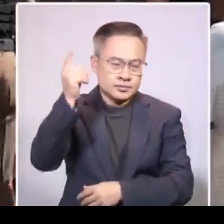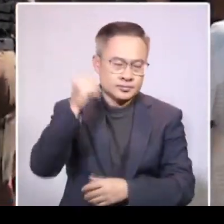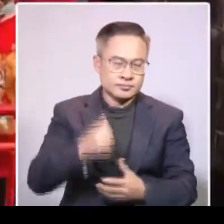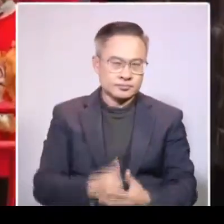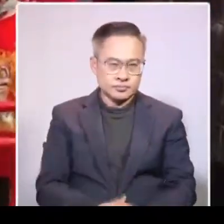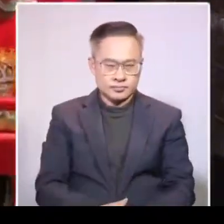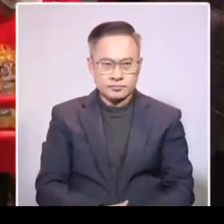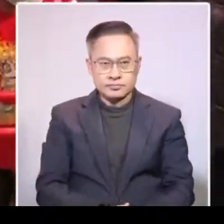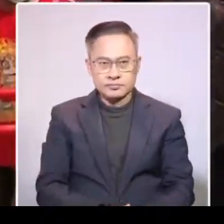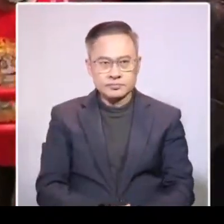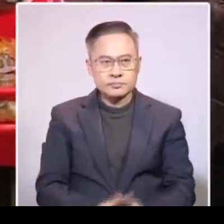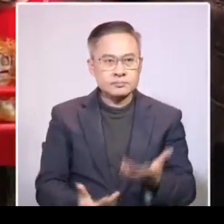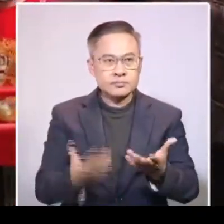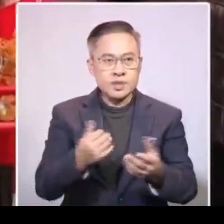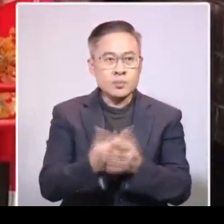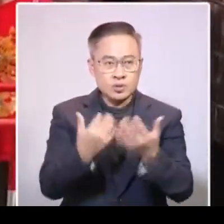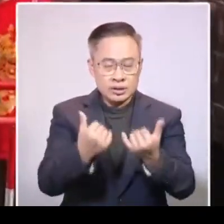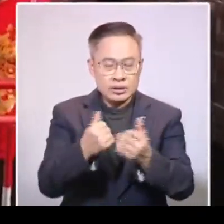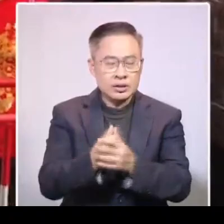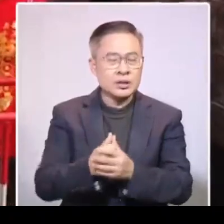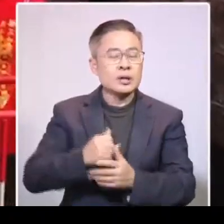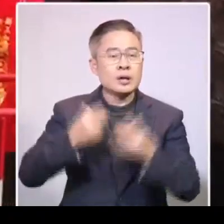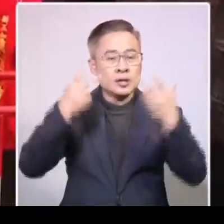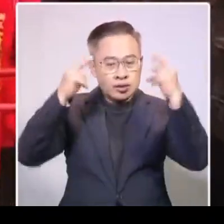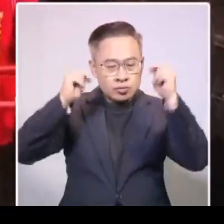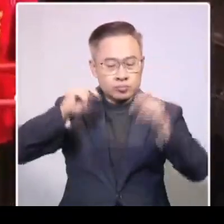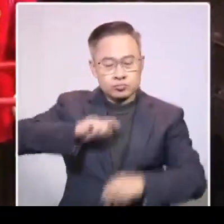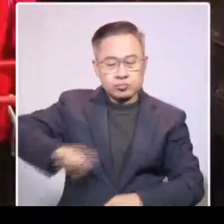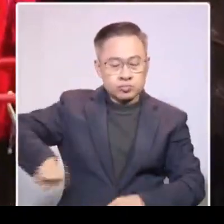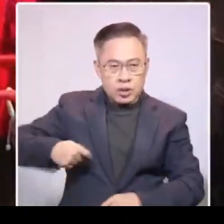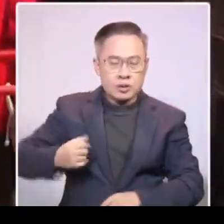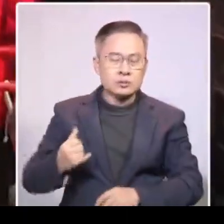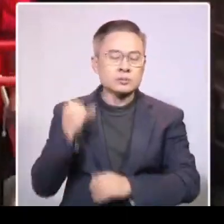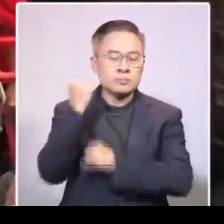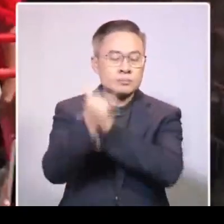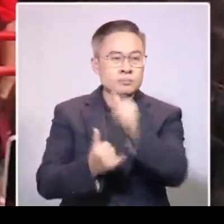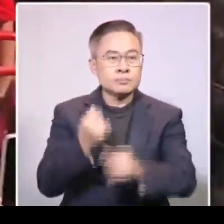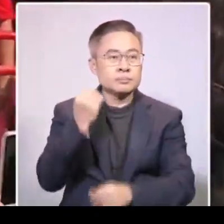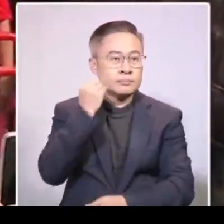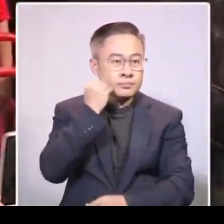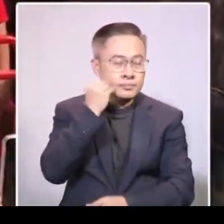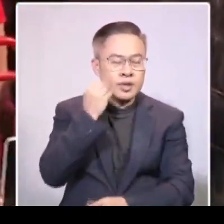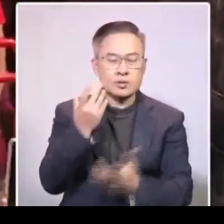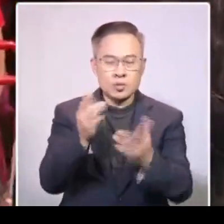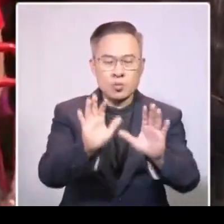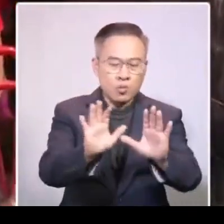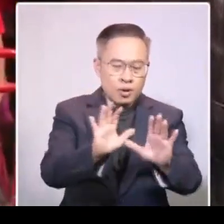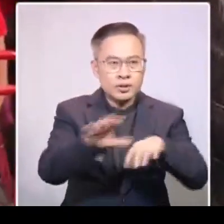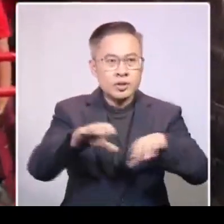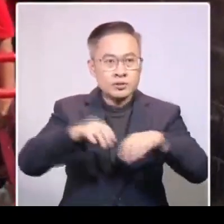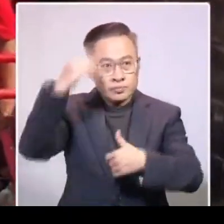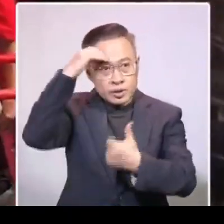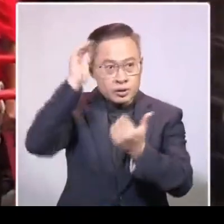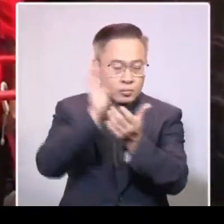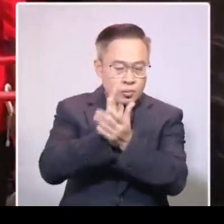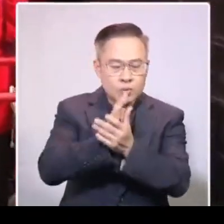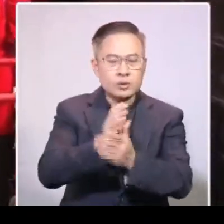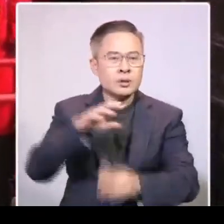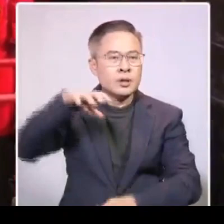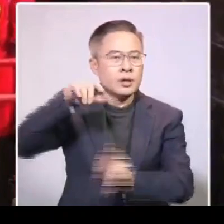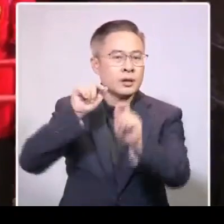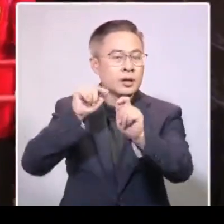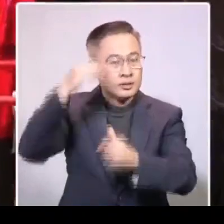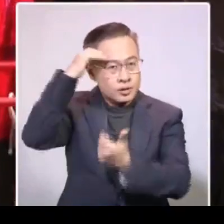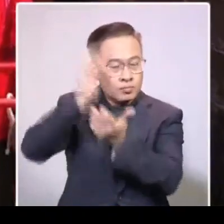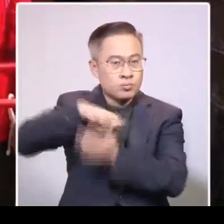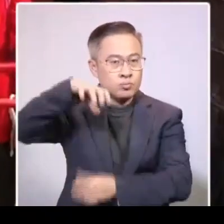เพื่อความเรียบร้อยนะครับในช่วงของ VIP เดินทางมาทางนี้ได้มีเจ้าหน้าที่ตำรวจจากบก.น.7และก็สน.บางพลัดมารักษาความปลอดภัยและอำนวย